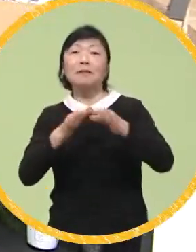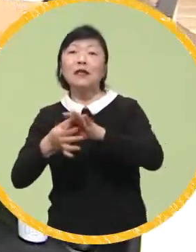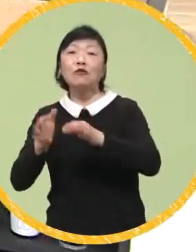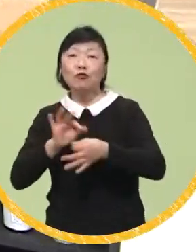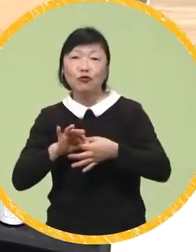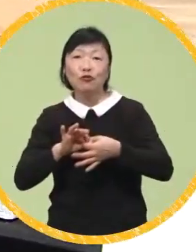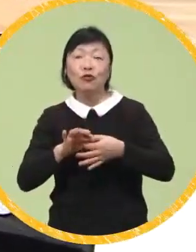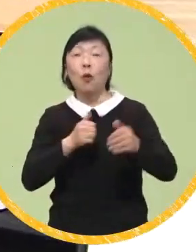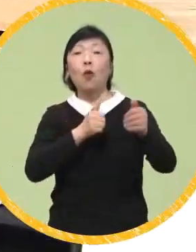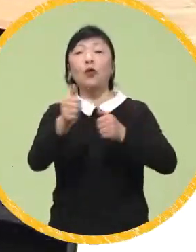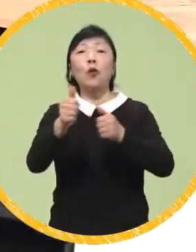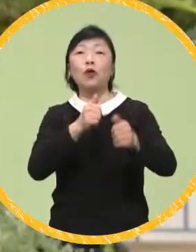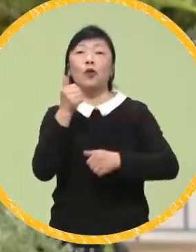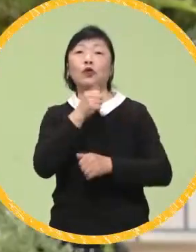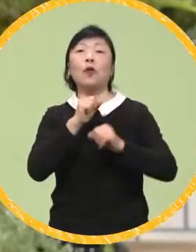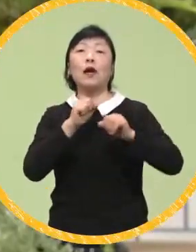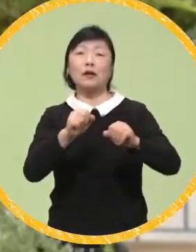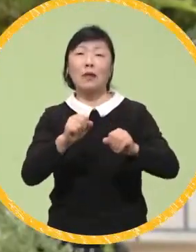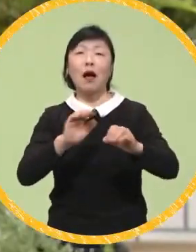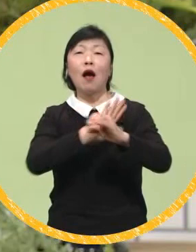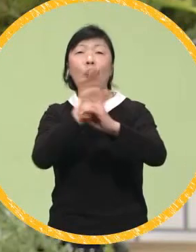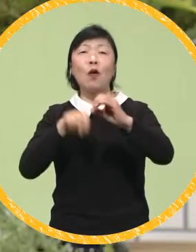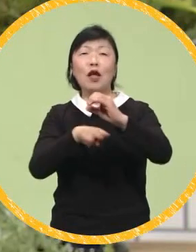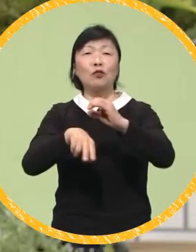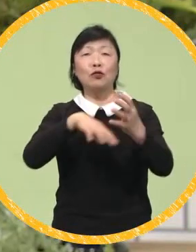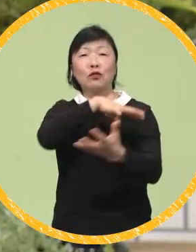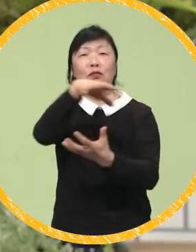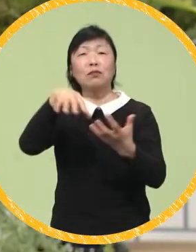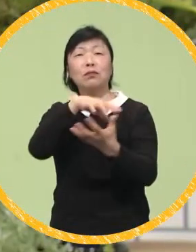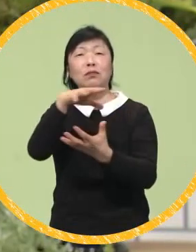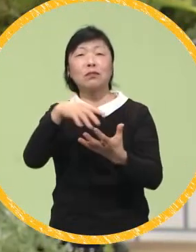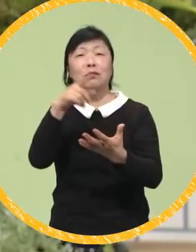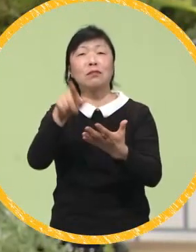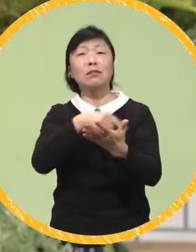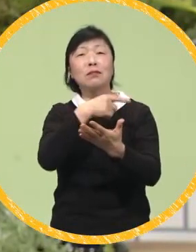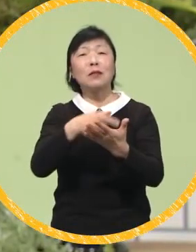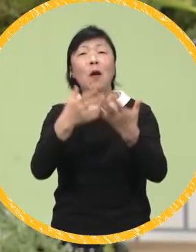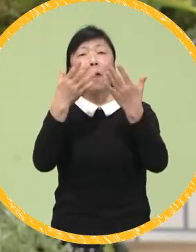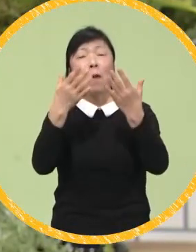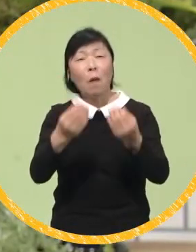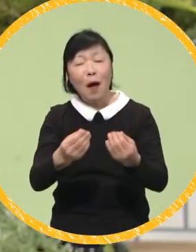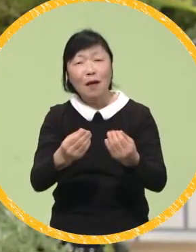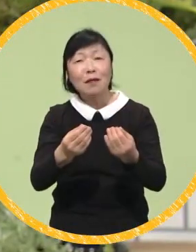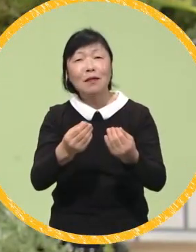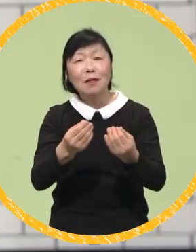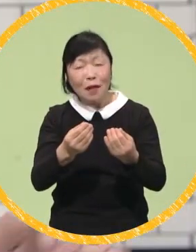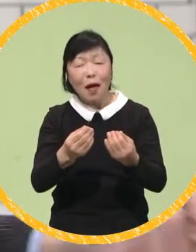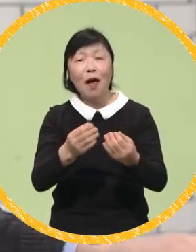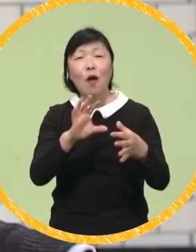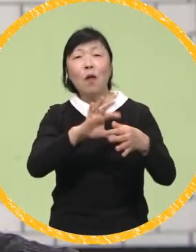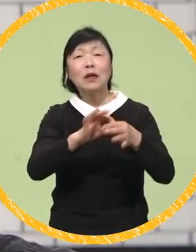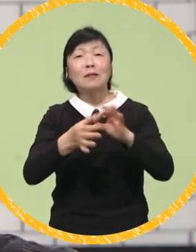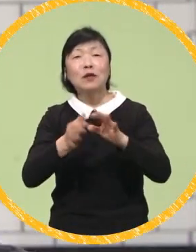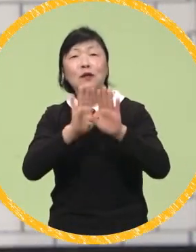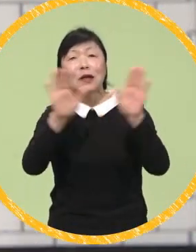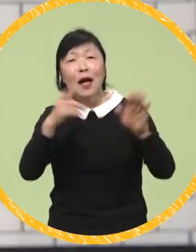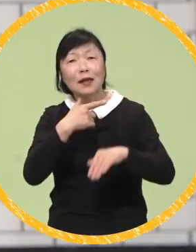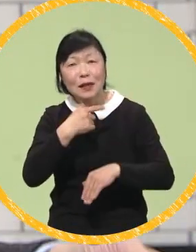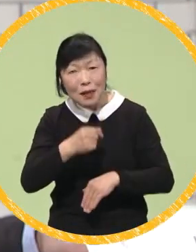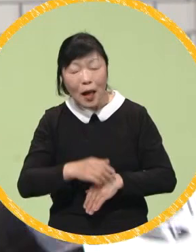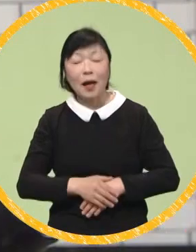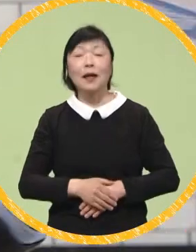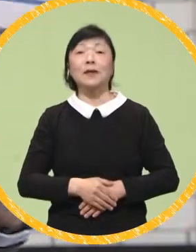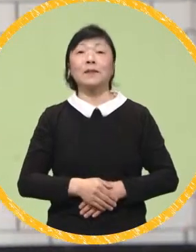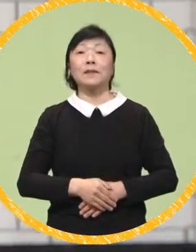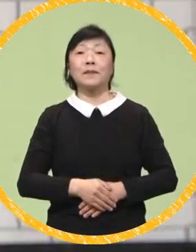まんなあああいうのもうねコロナが収束せ何としてもクギ付けたいところだけどねそうですねはいということでいるそんな